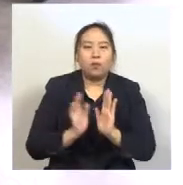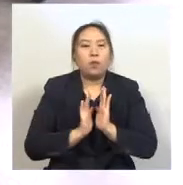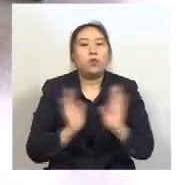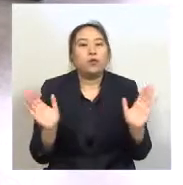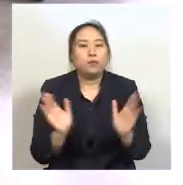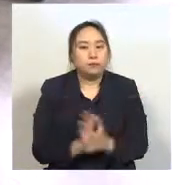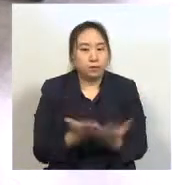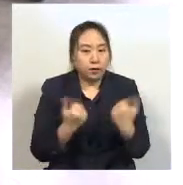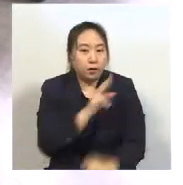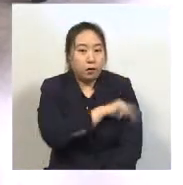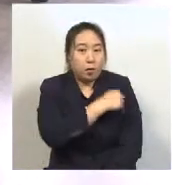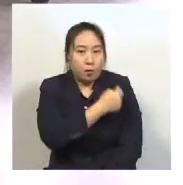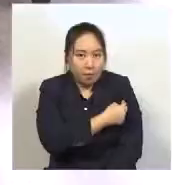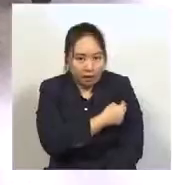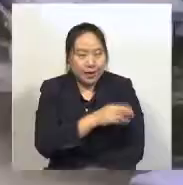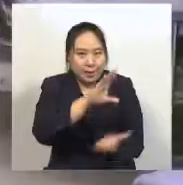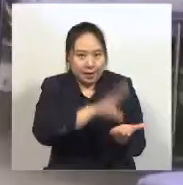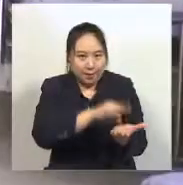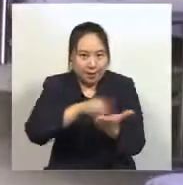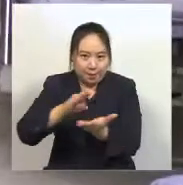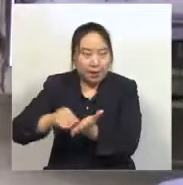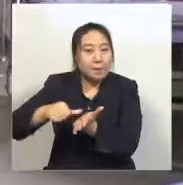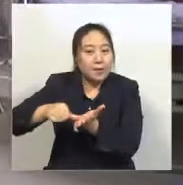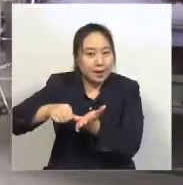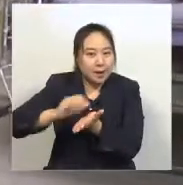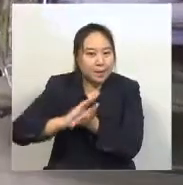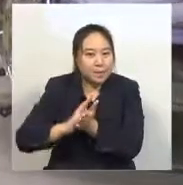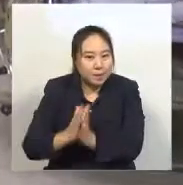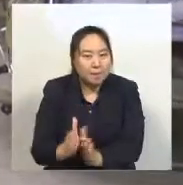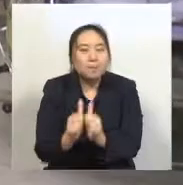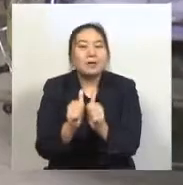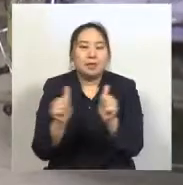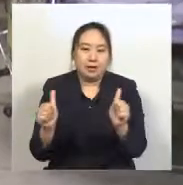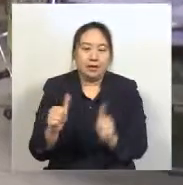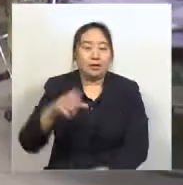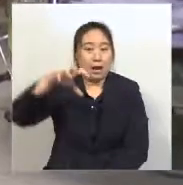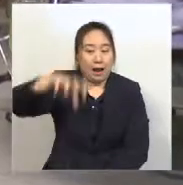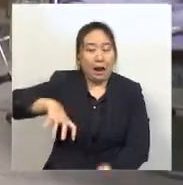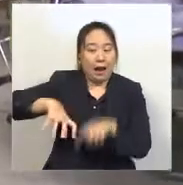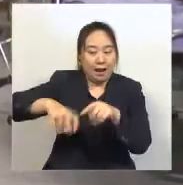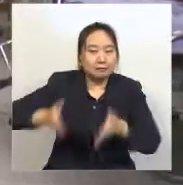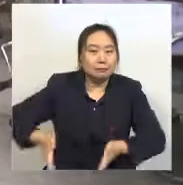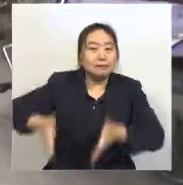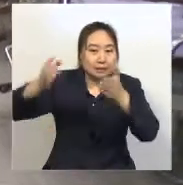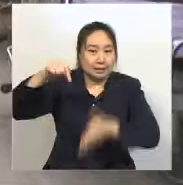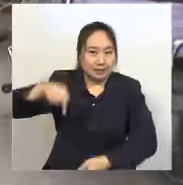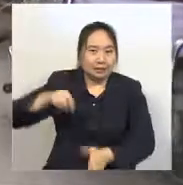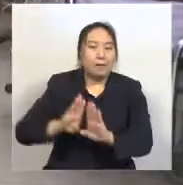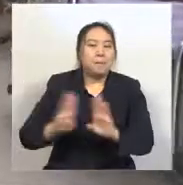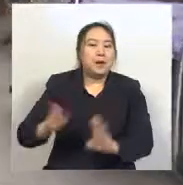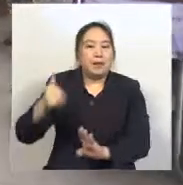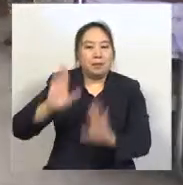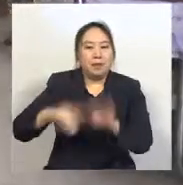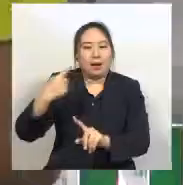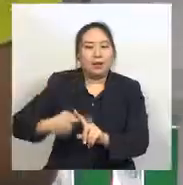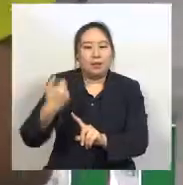ค่ะซึ่งทางโรงพยาบาลก็จะนำไปปรับปรุงแก้ไขเพื่อให้ออกมาดีที่สุดโดยอาคารแห่งนี้คาดว่าจะเปิดให้บริการอย่างเป็นทางการ